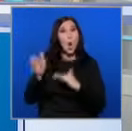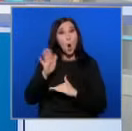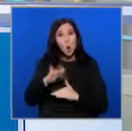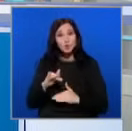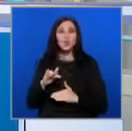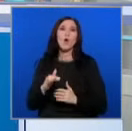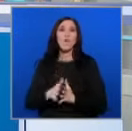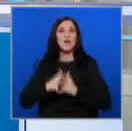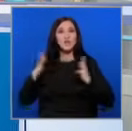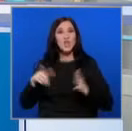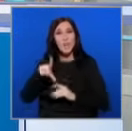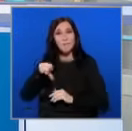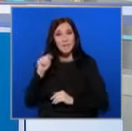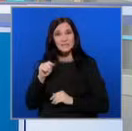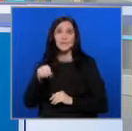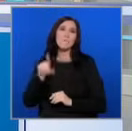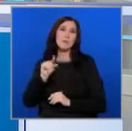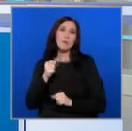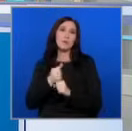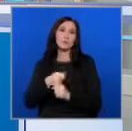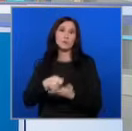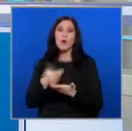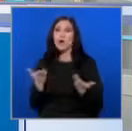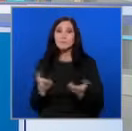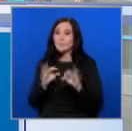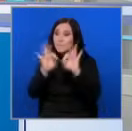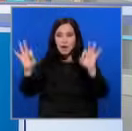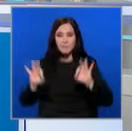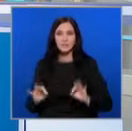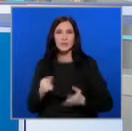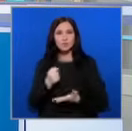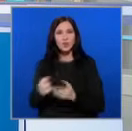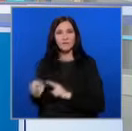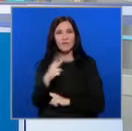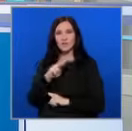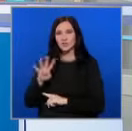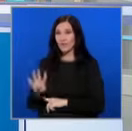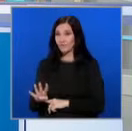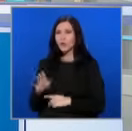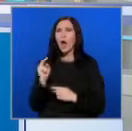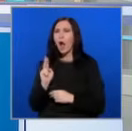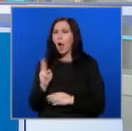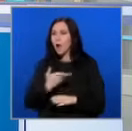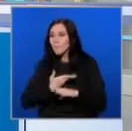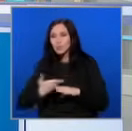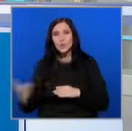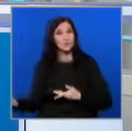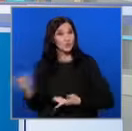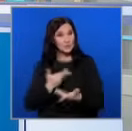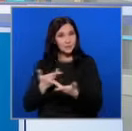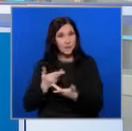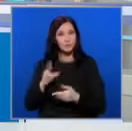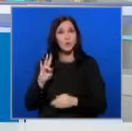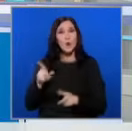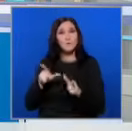на пенсиите и на минималната работна заплата. Какви са параметрите в бюджет 2024 и как протече заседанието,